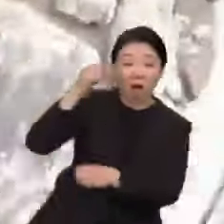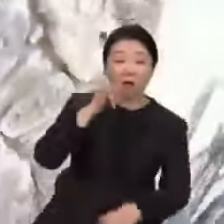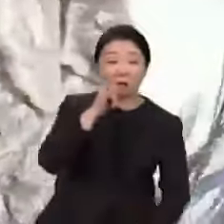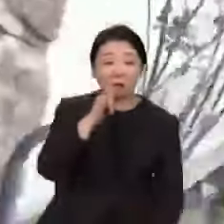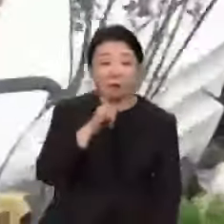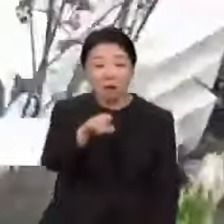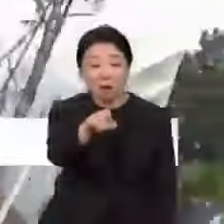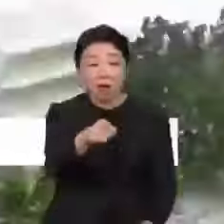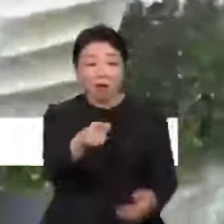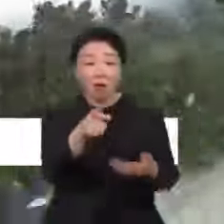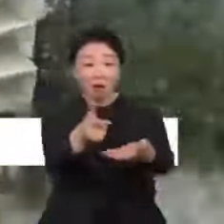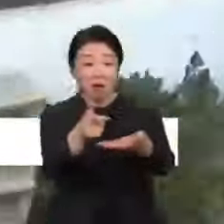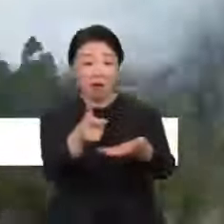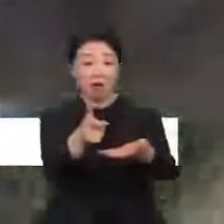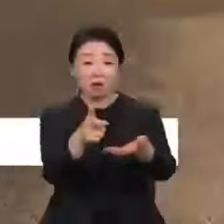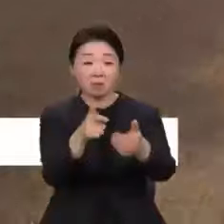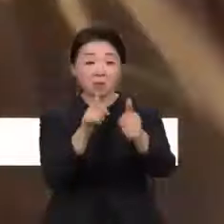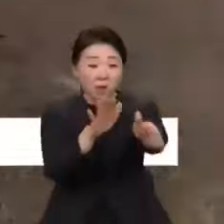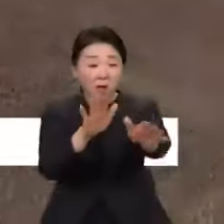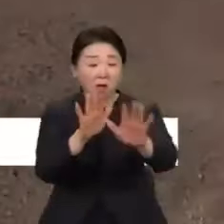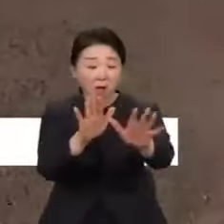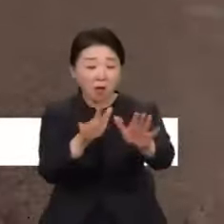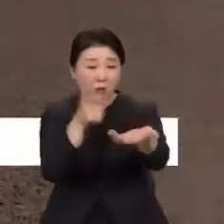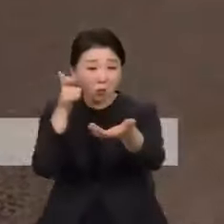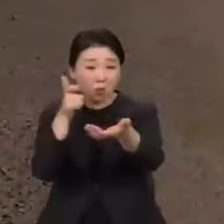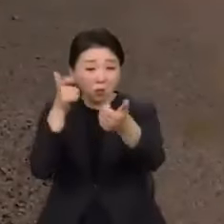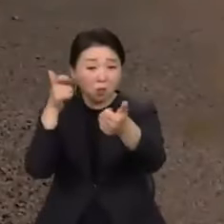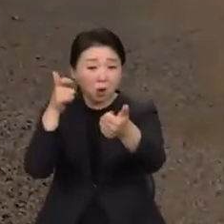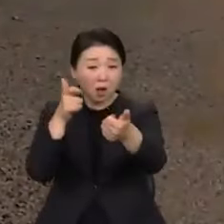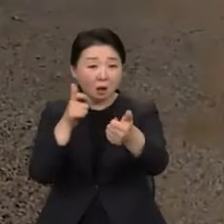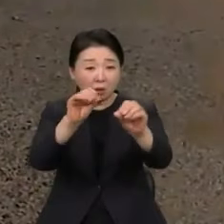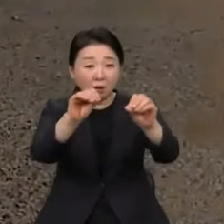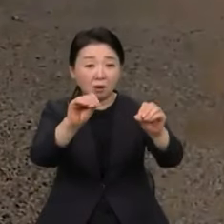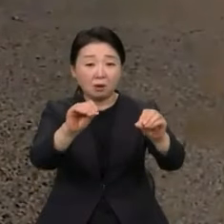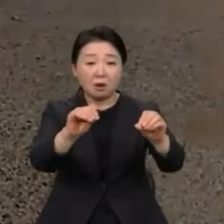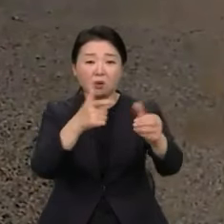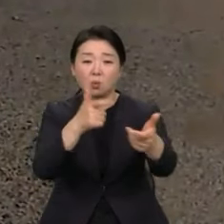Hey, get back! Get back! You're getting shot!